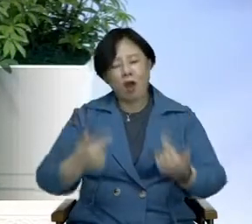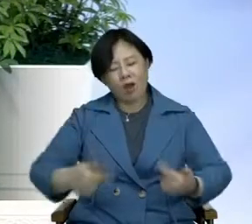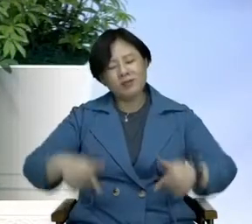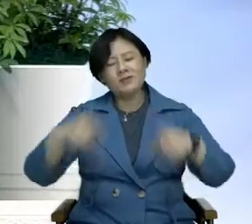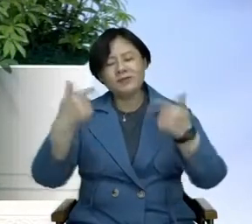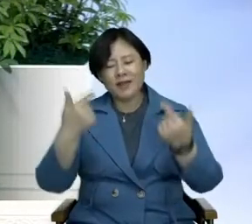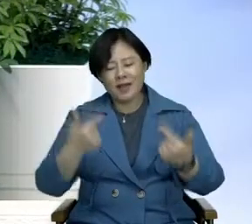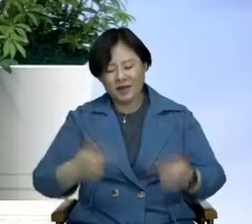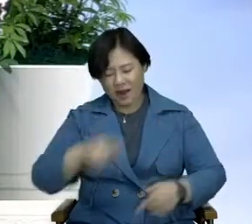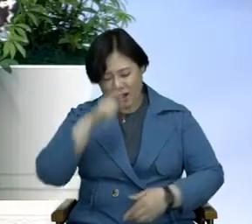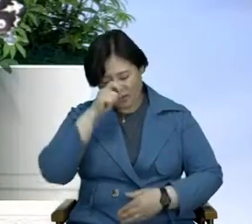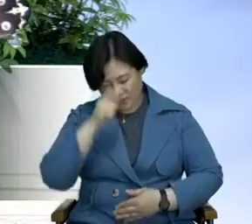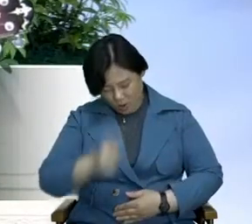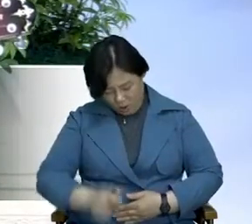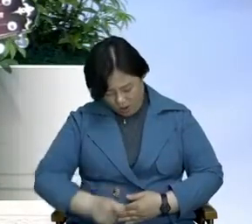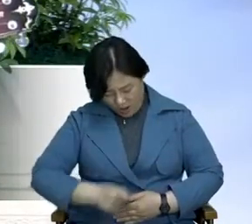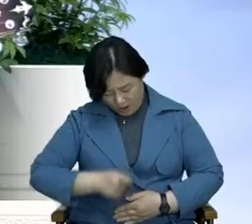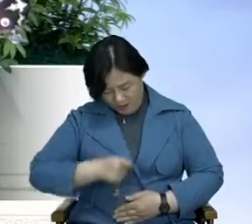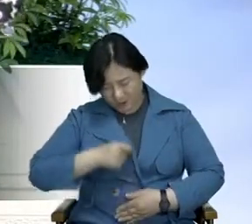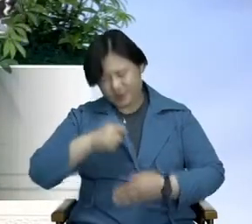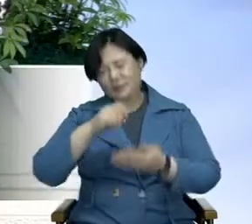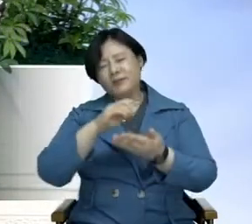주님은 언제나